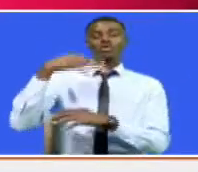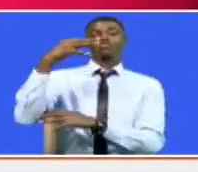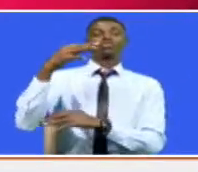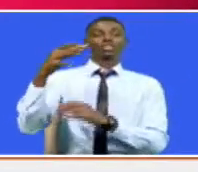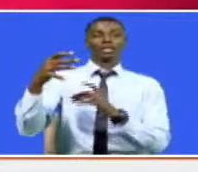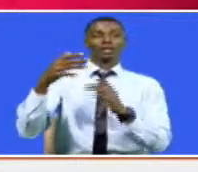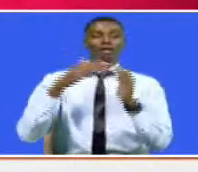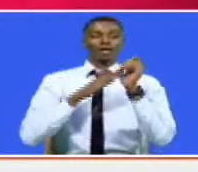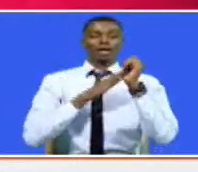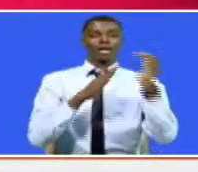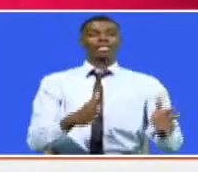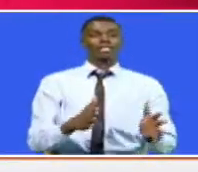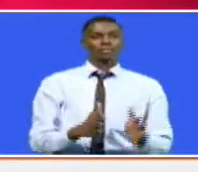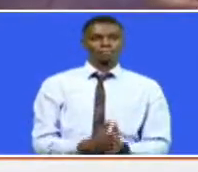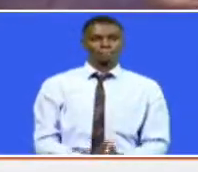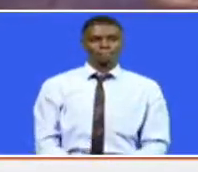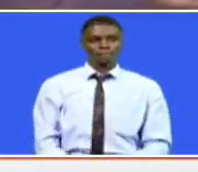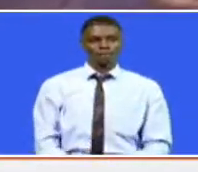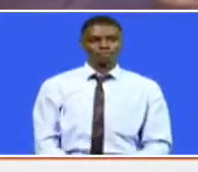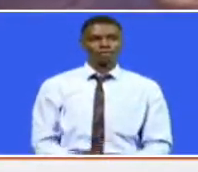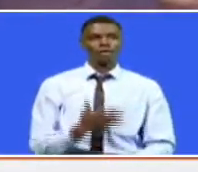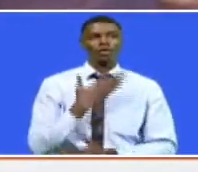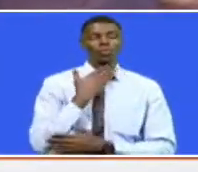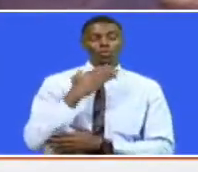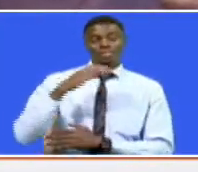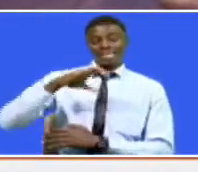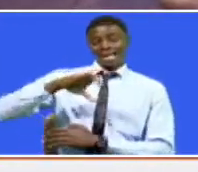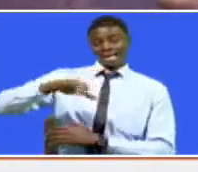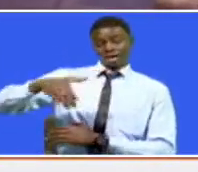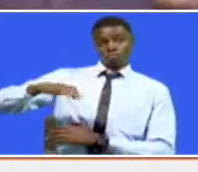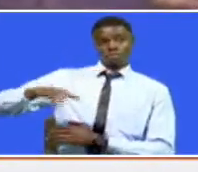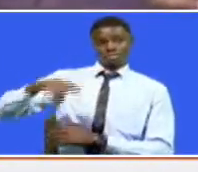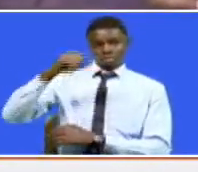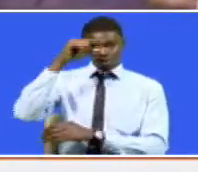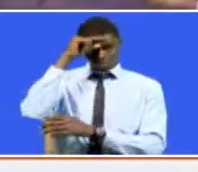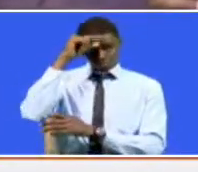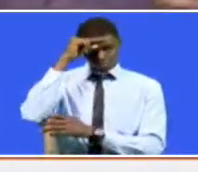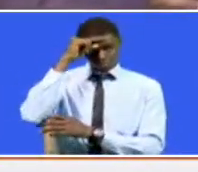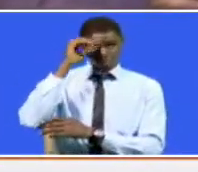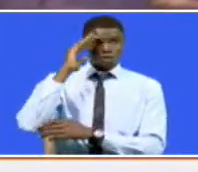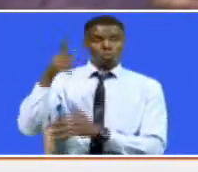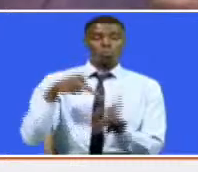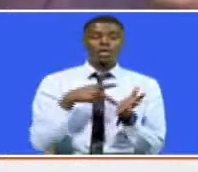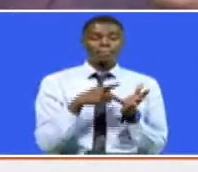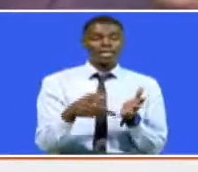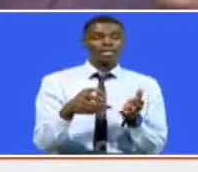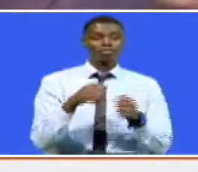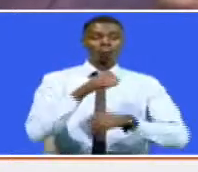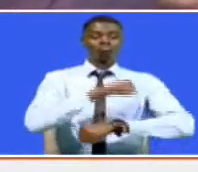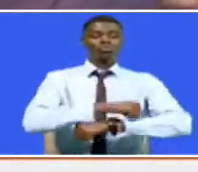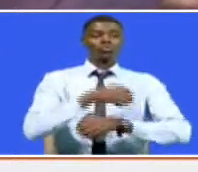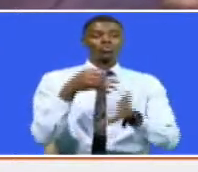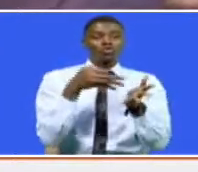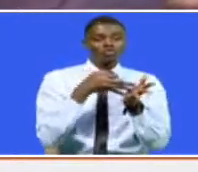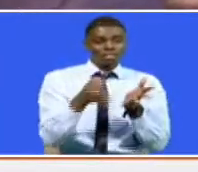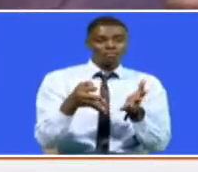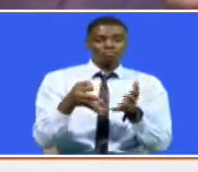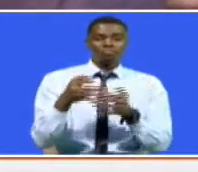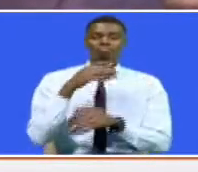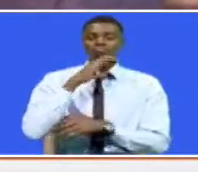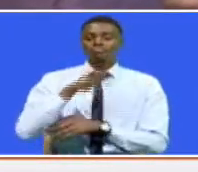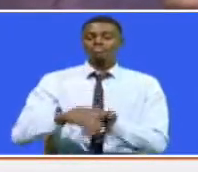wetu. Na nimesema county government italipa fees ya